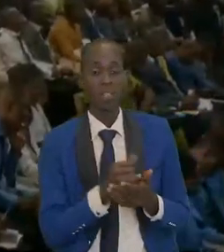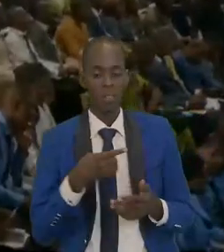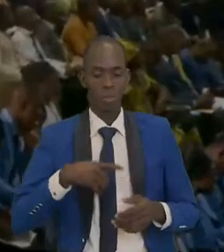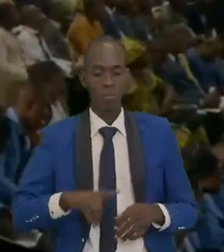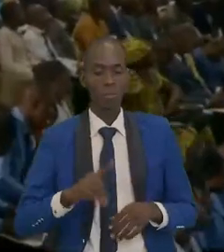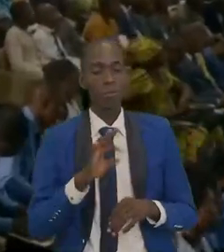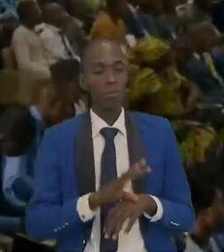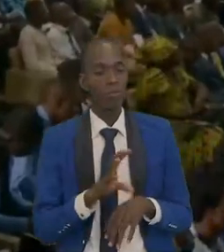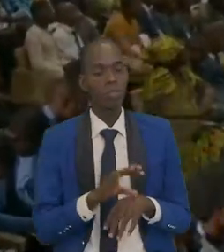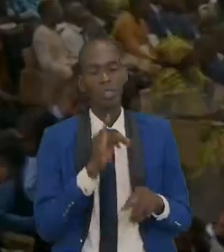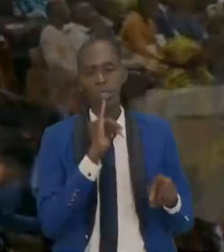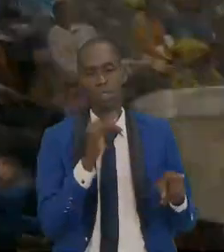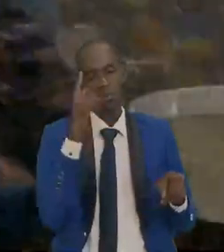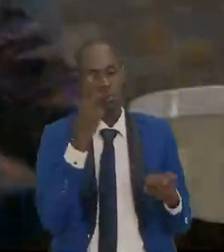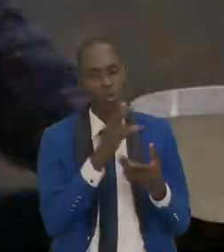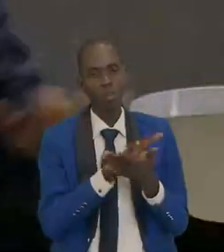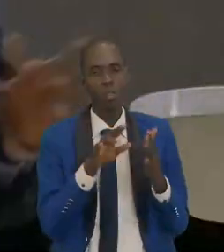sainteté.